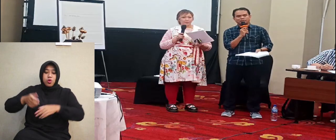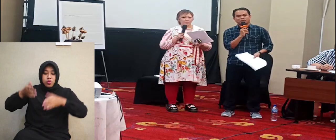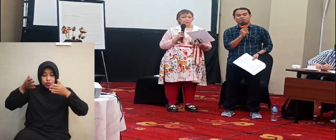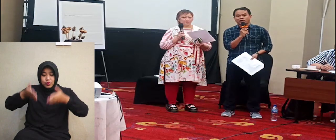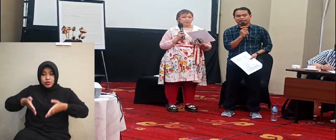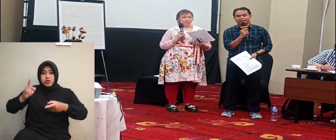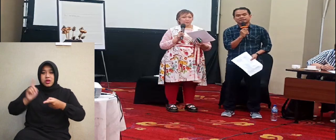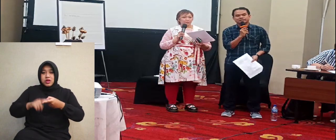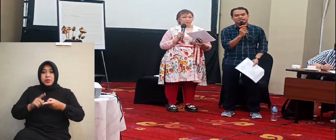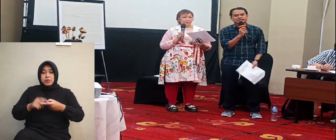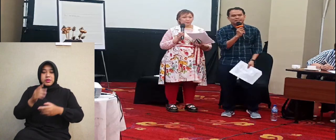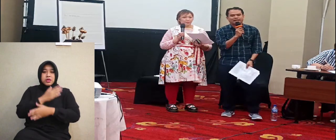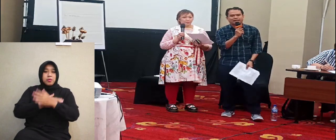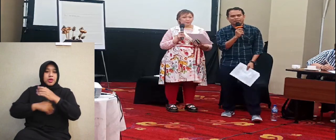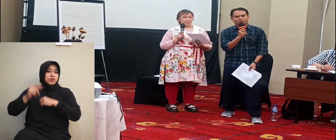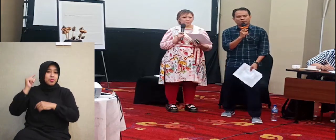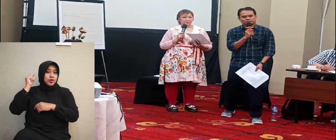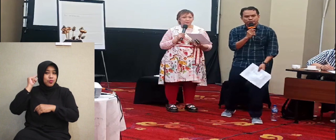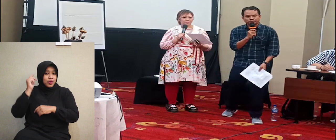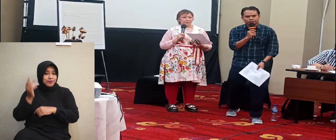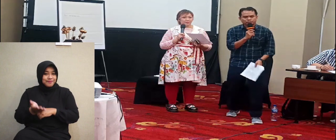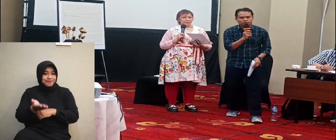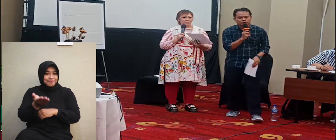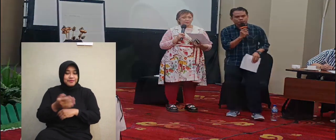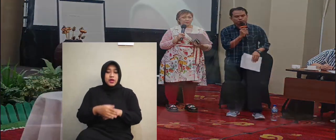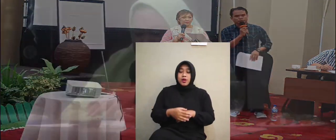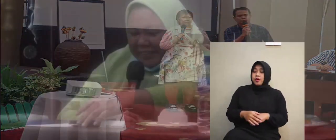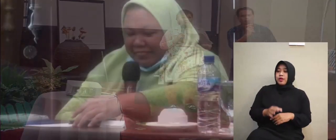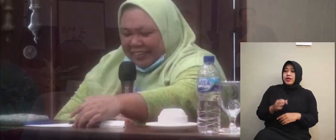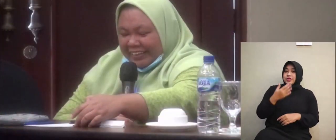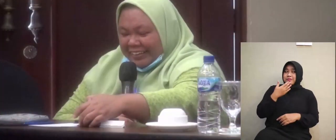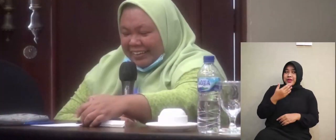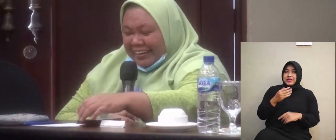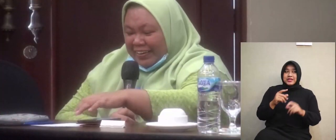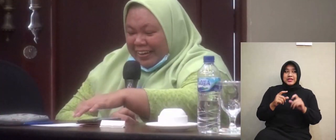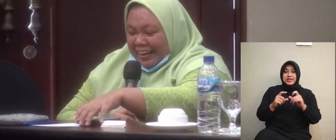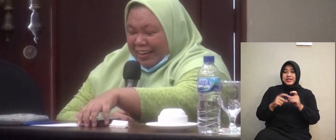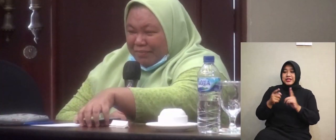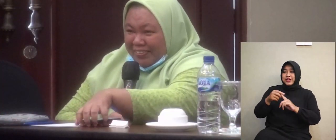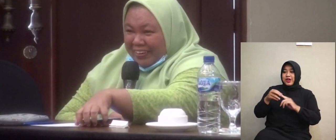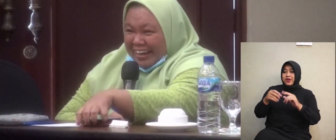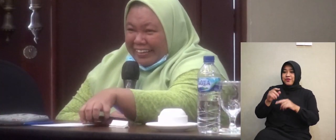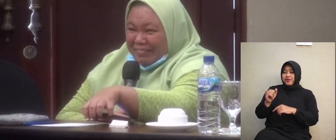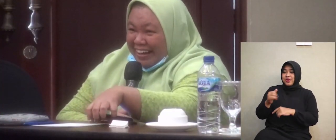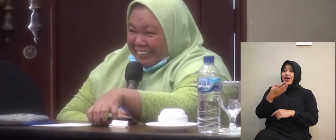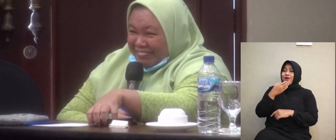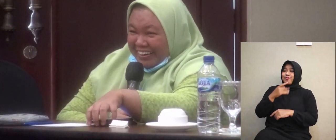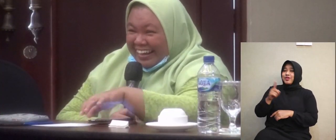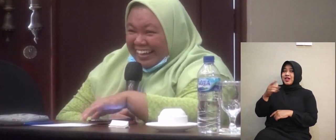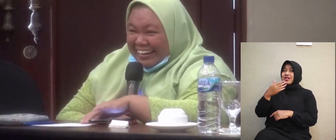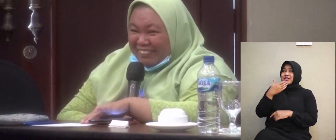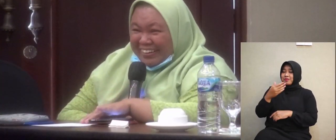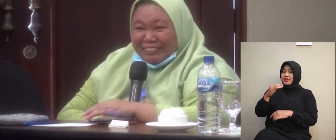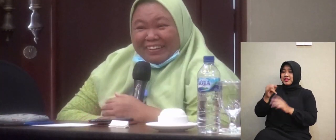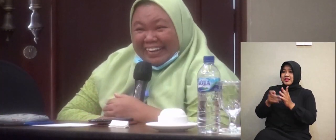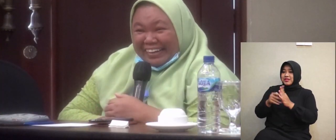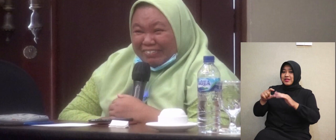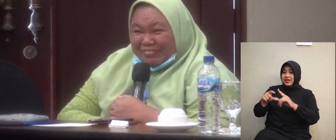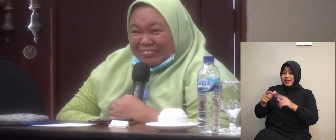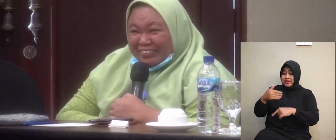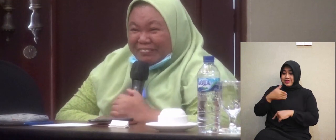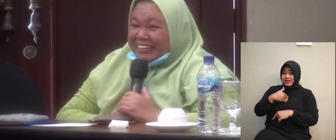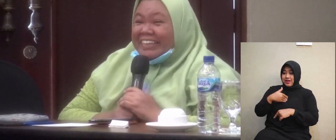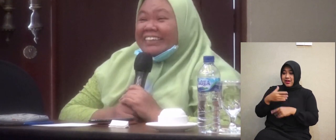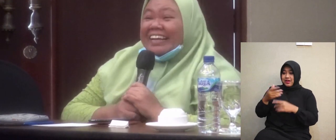perempuannya silahkan Baik terima kasih Mas Syafi'i Alhamdulillah Terima kasih Mbak Inayah diberi kesempatan ketemu